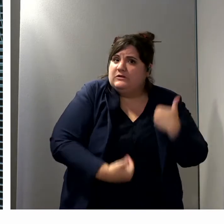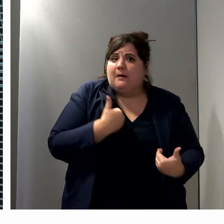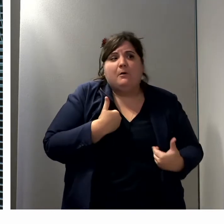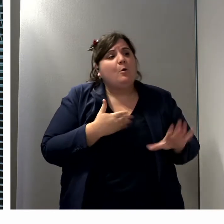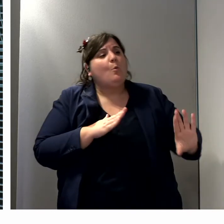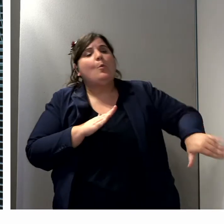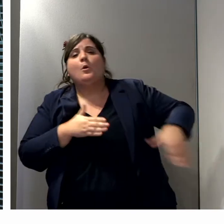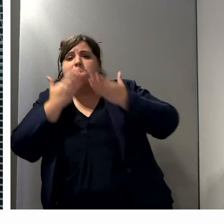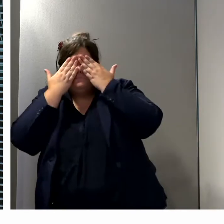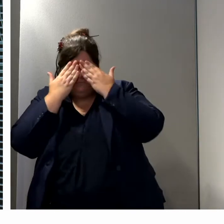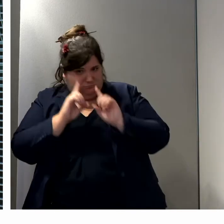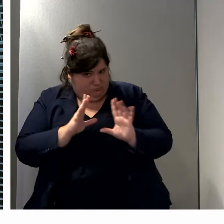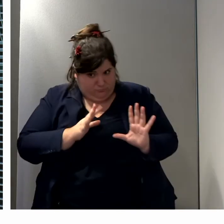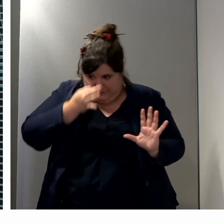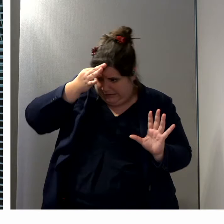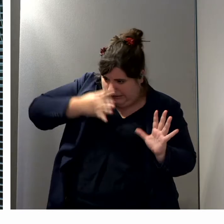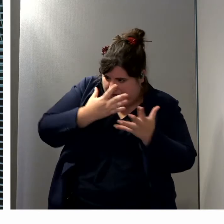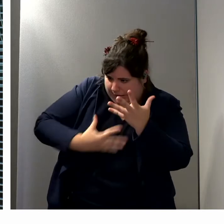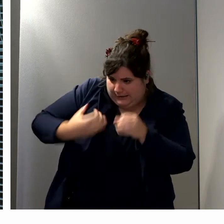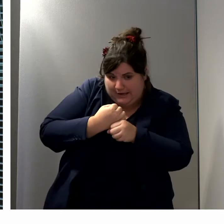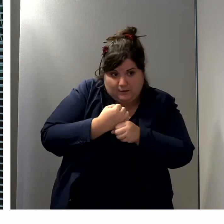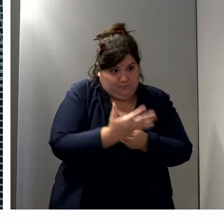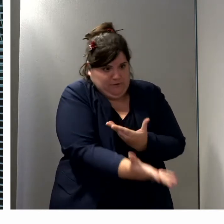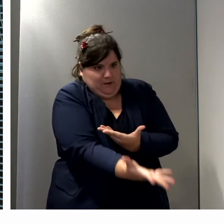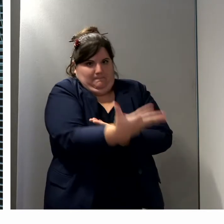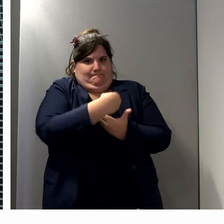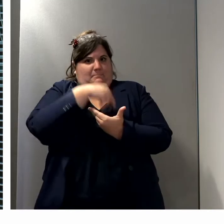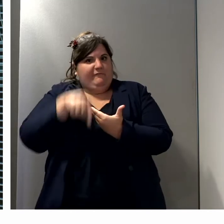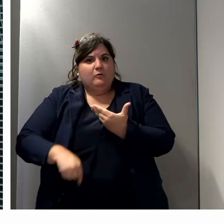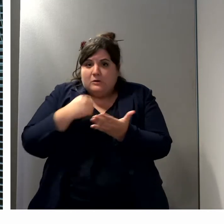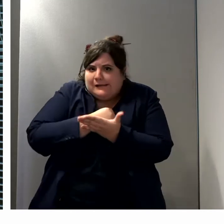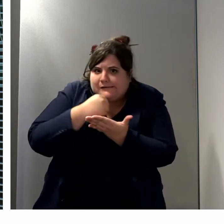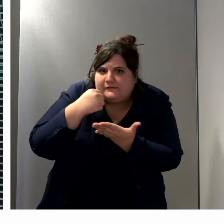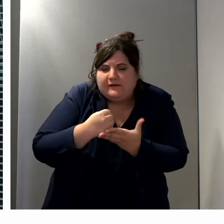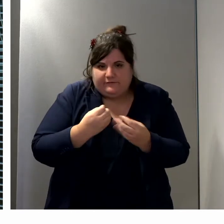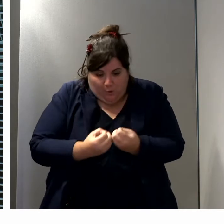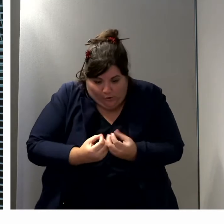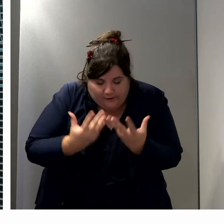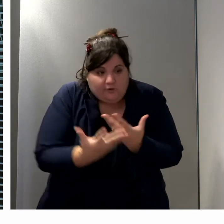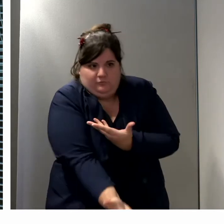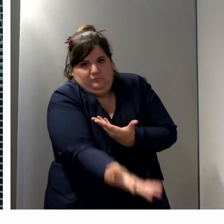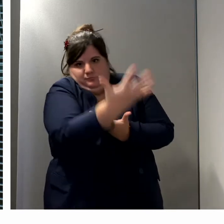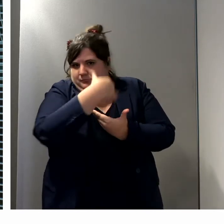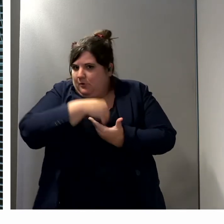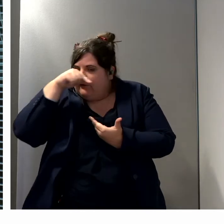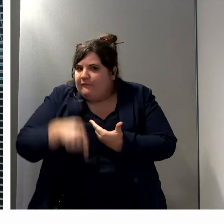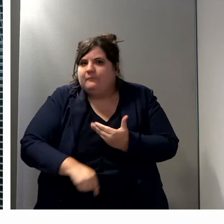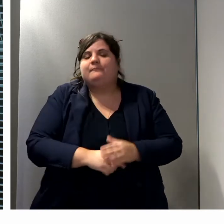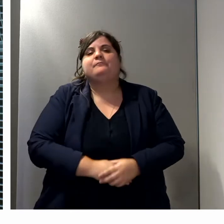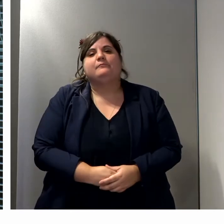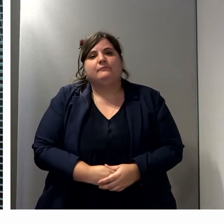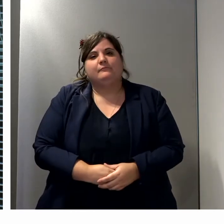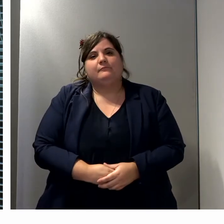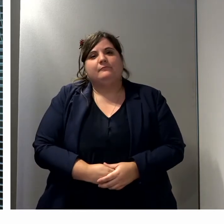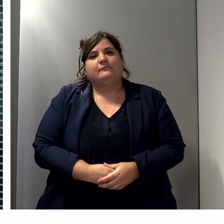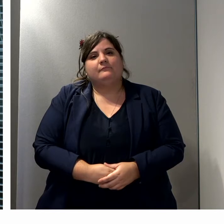handicap dans la conception, dans les tests et vraiment dans la démarche de création et de conception et de création des produits